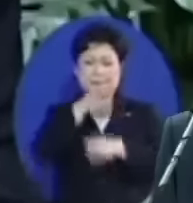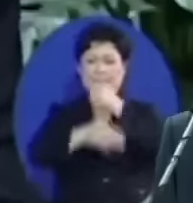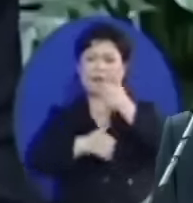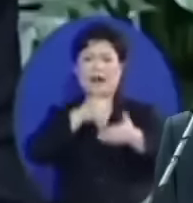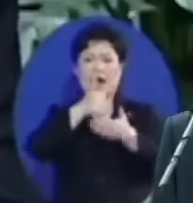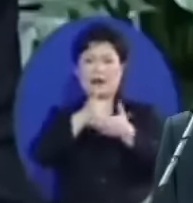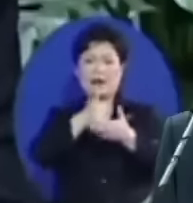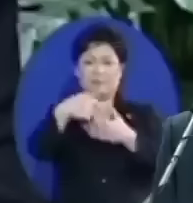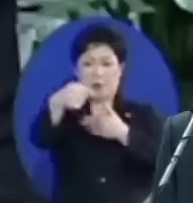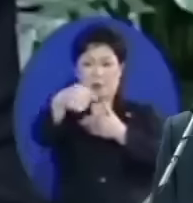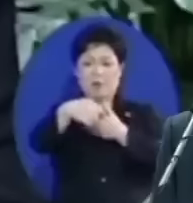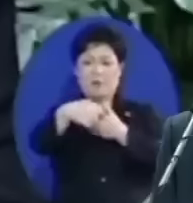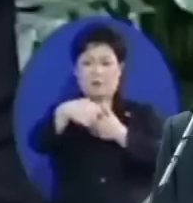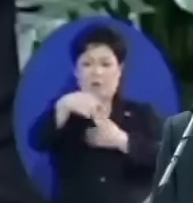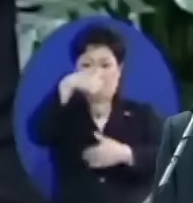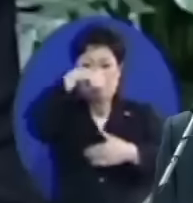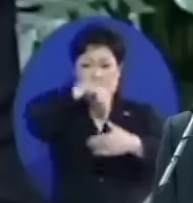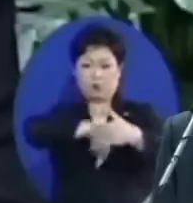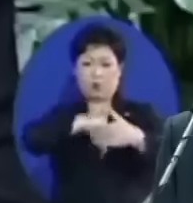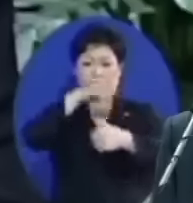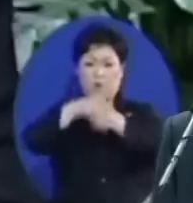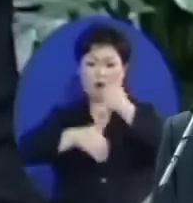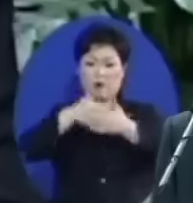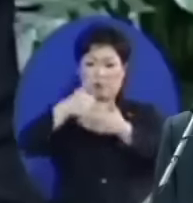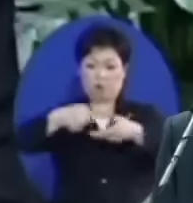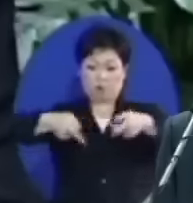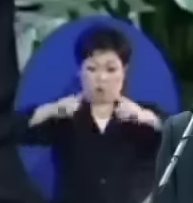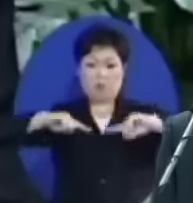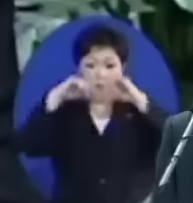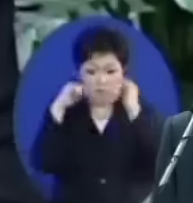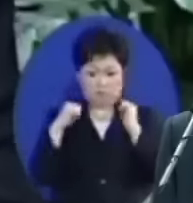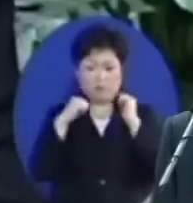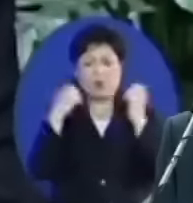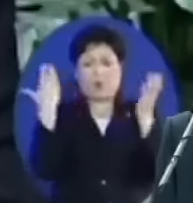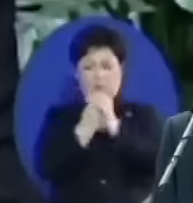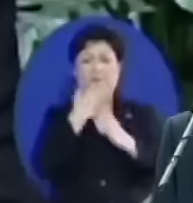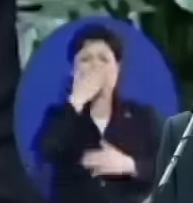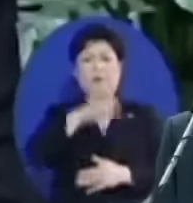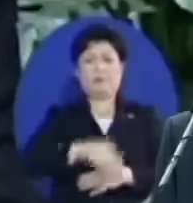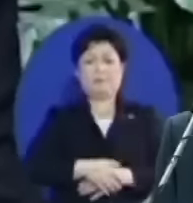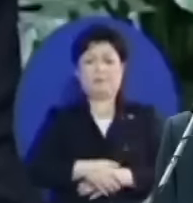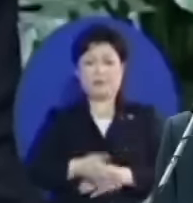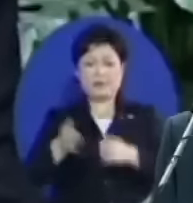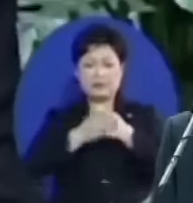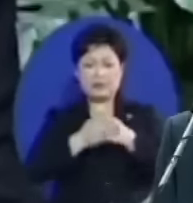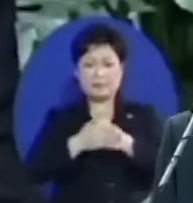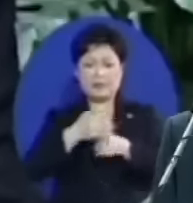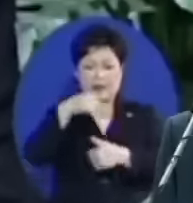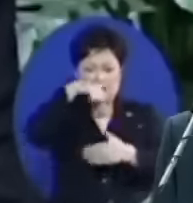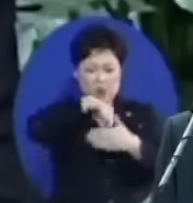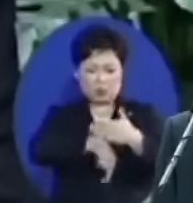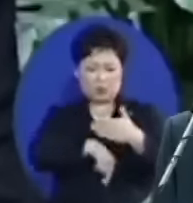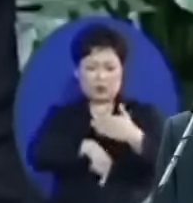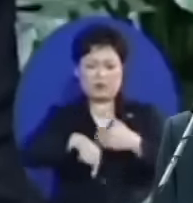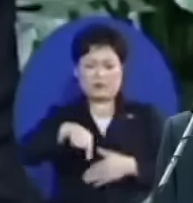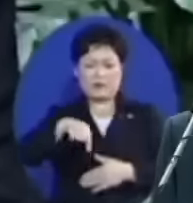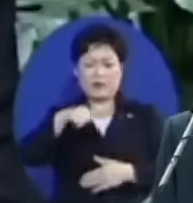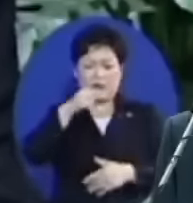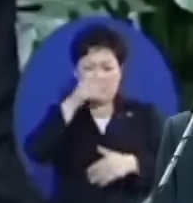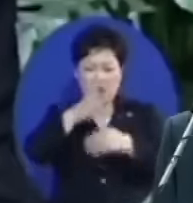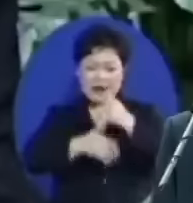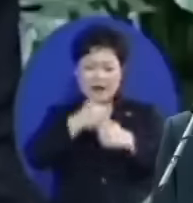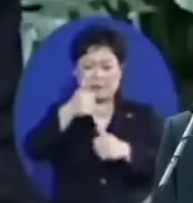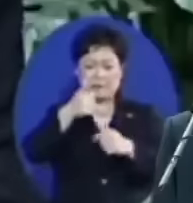하나님 깍대기인데 알맹이인 하나님이 들어오셔야 완전하게 되지 않습니까? 그러므로 알맹이이신 하나님